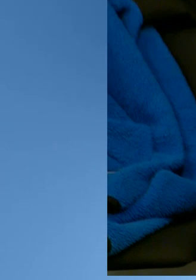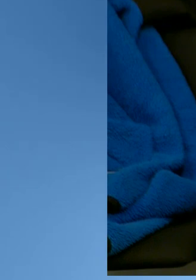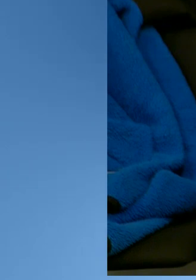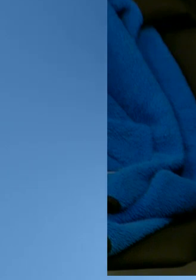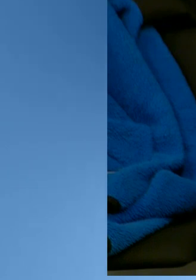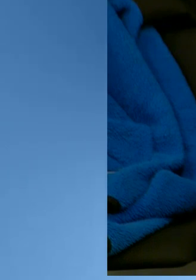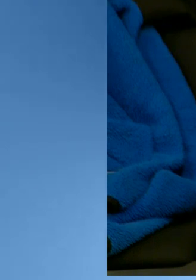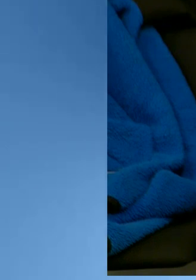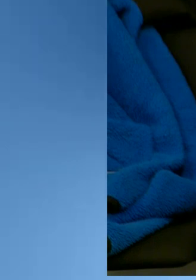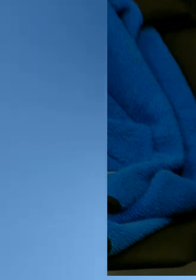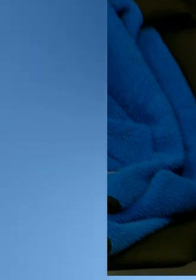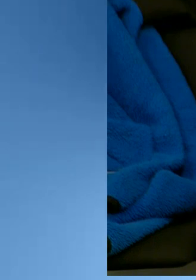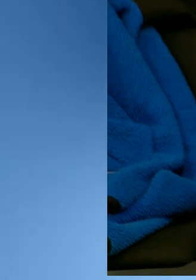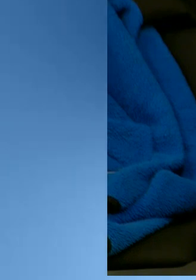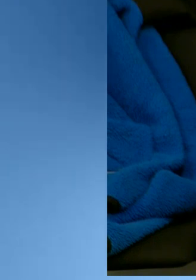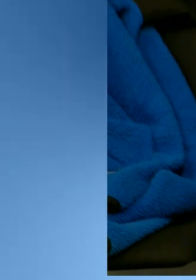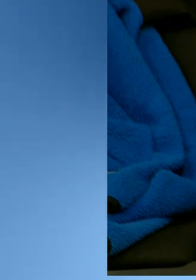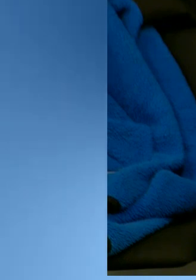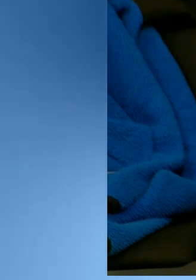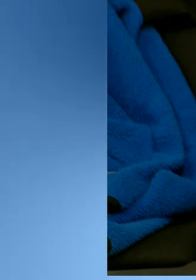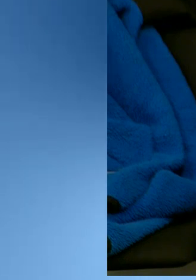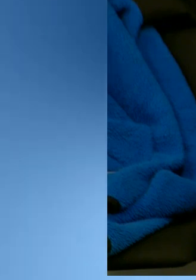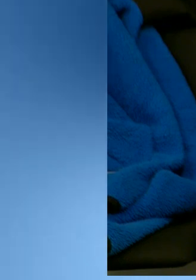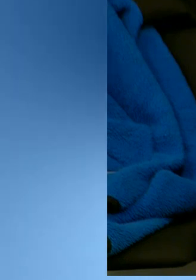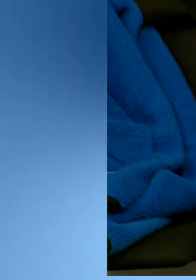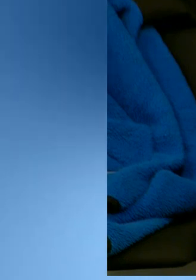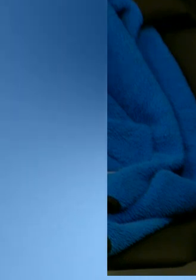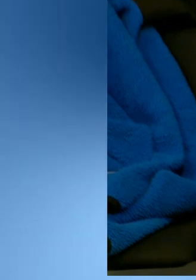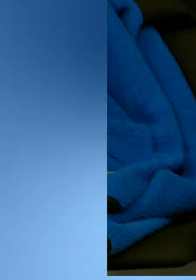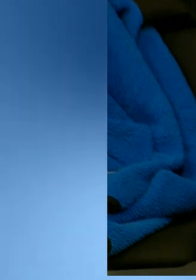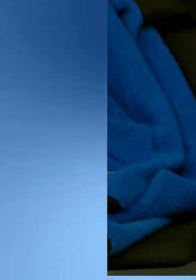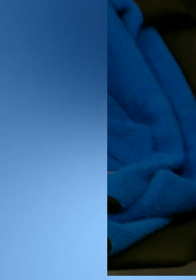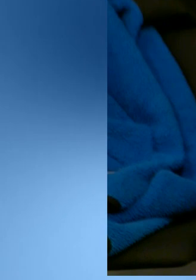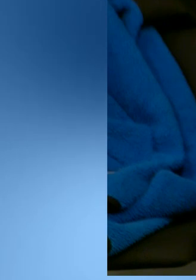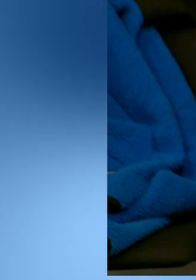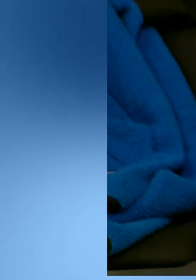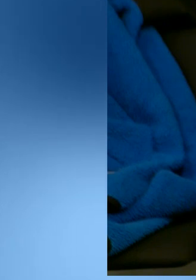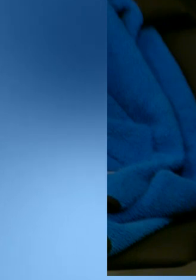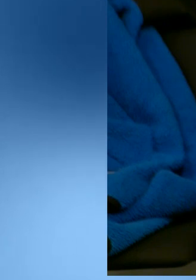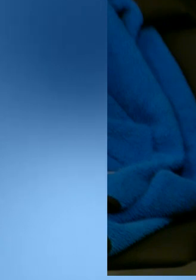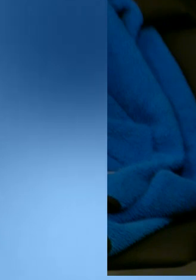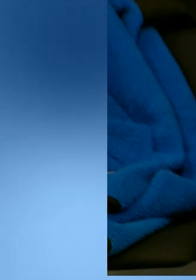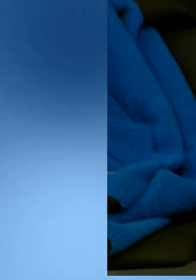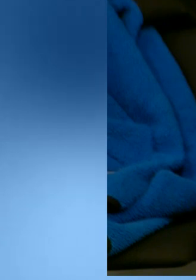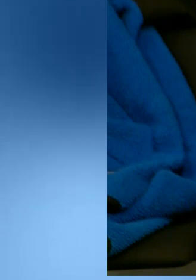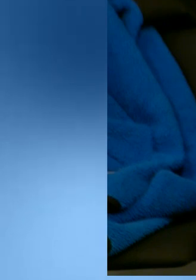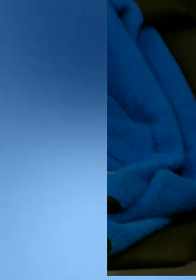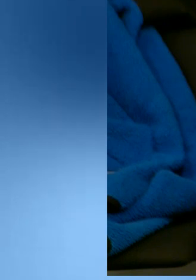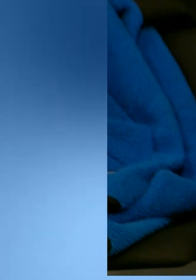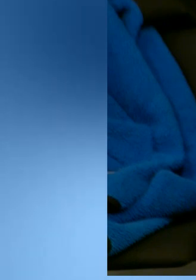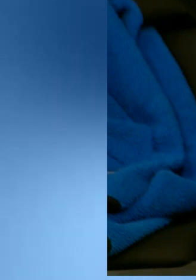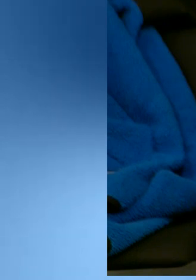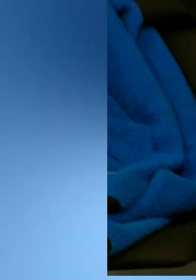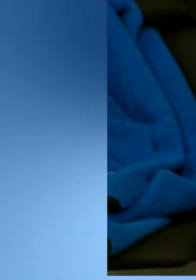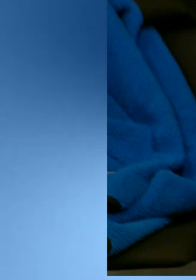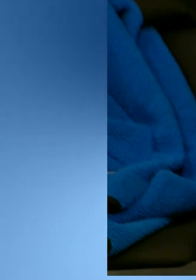1102 jeunes différents sur les accueils en foyer et à 452 sur les vacances d'été différents euh voilà donc ça c'est